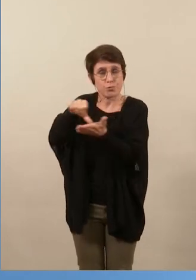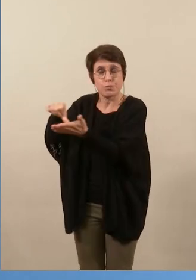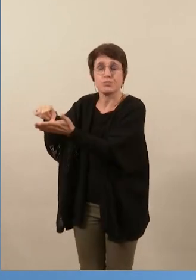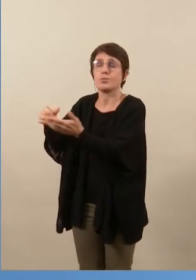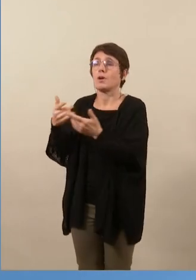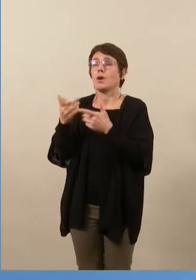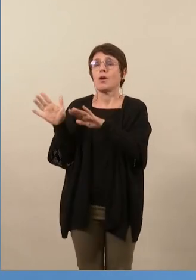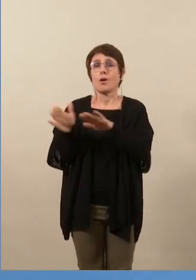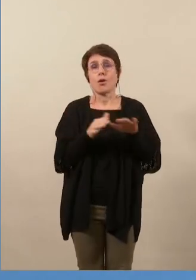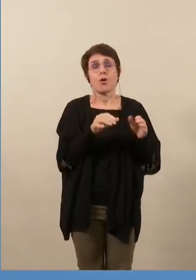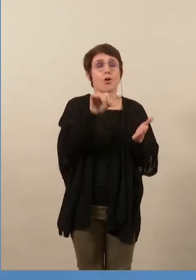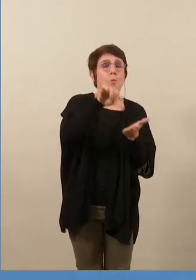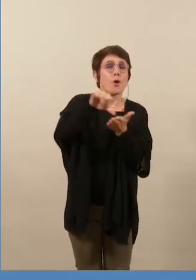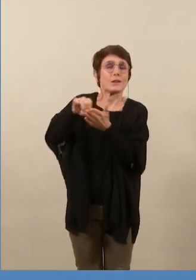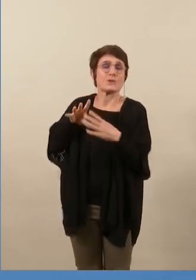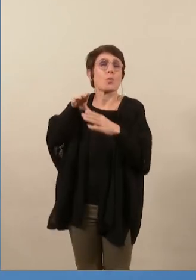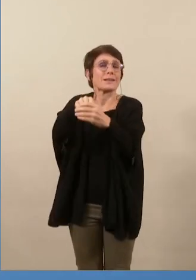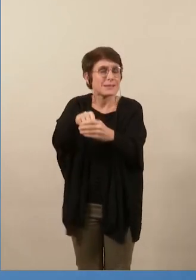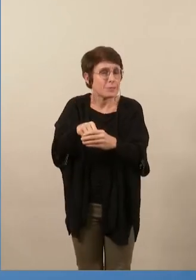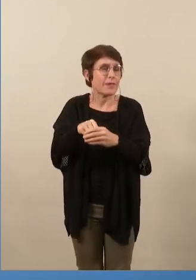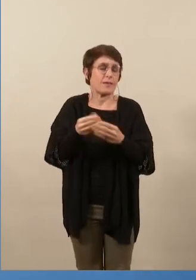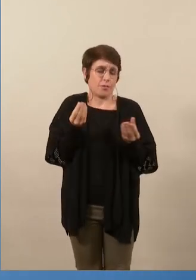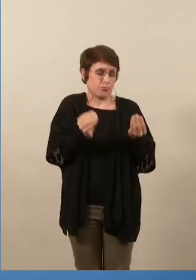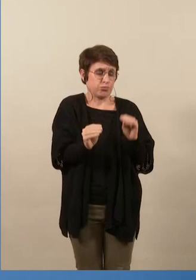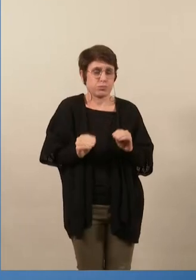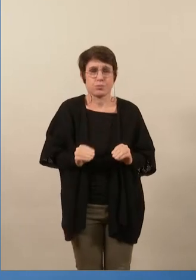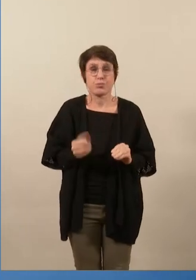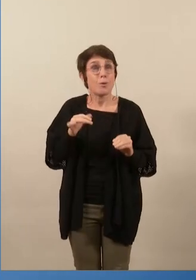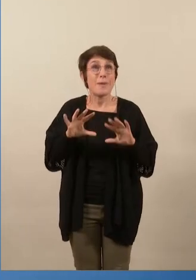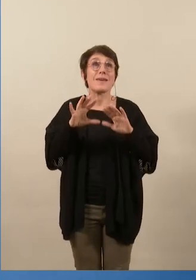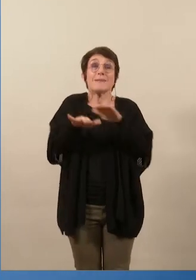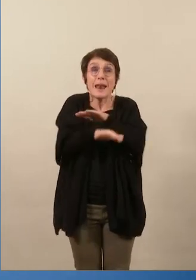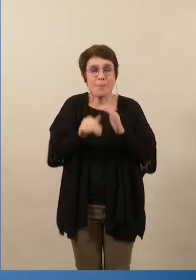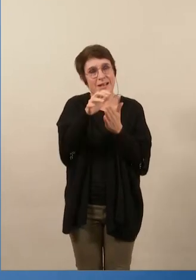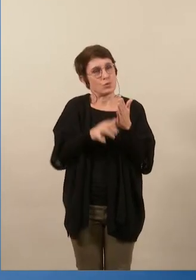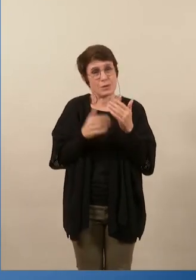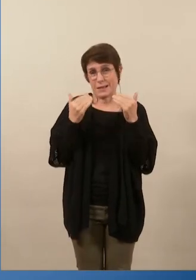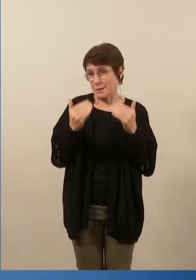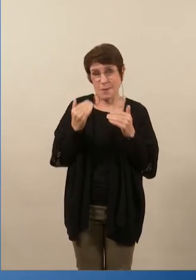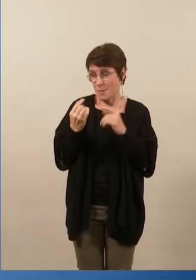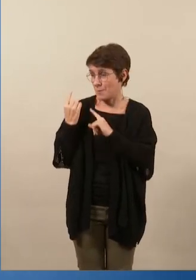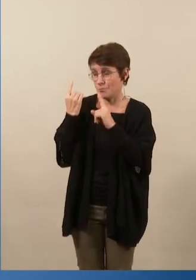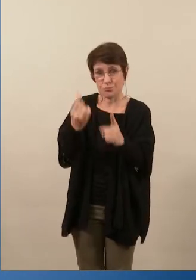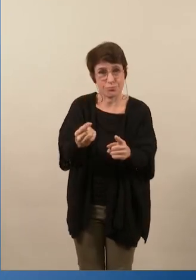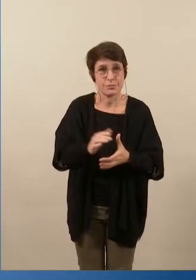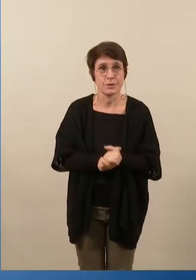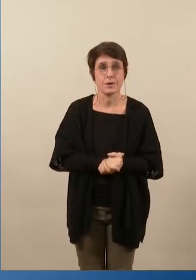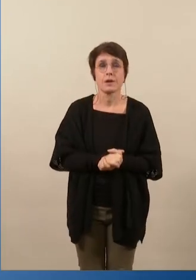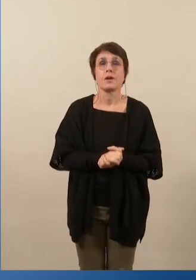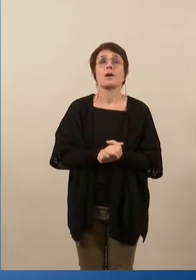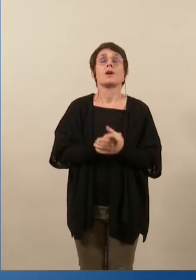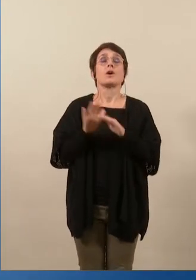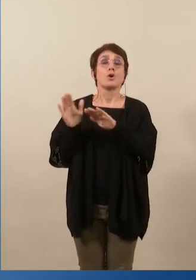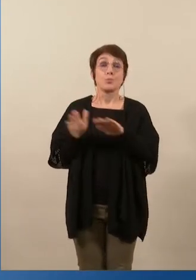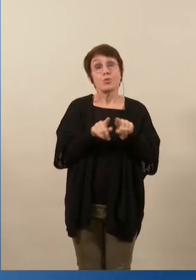et les plantations participative mais dans tous les cas rien de structurant n'a été n'a été modifié dans ce document aussi quelques